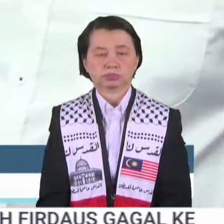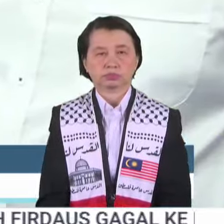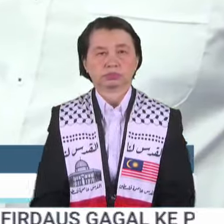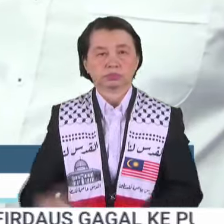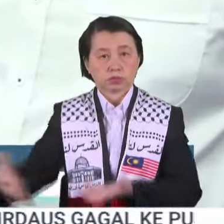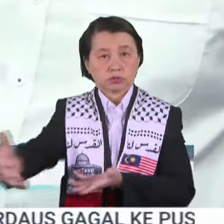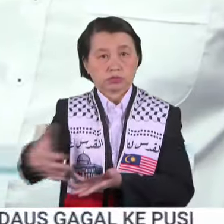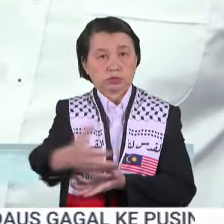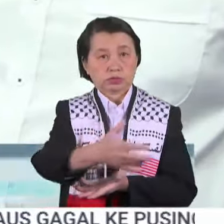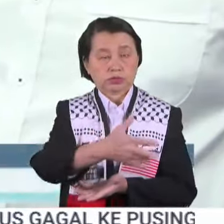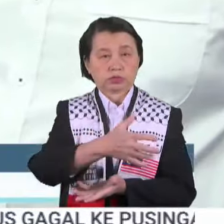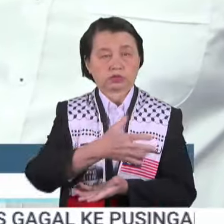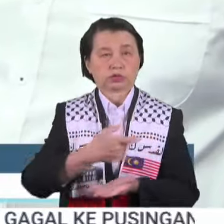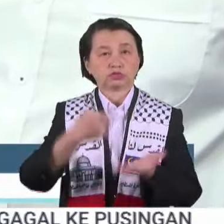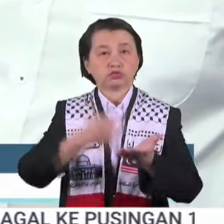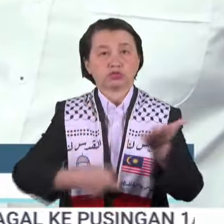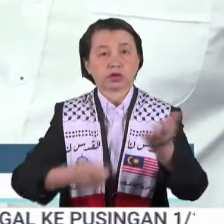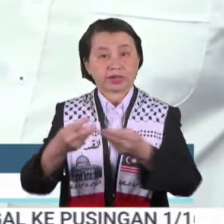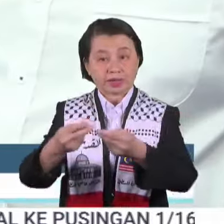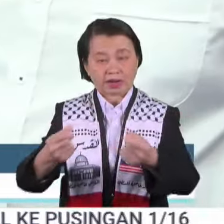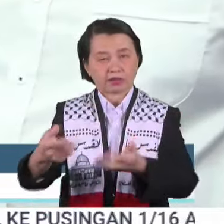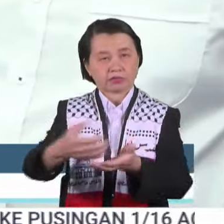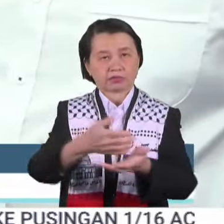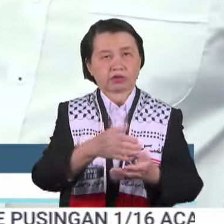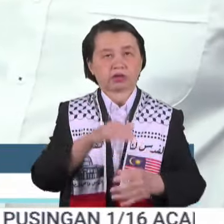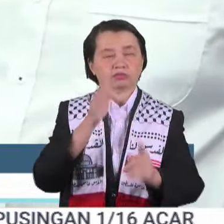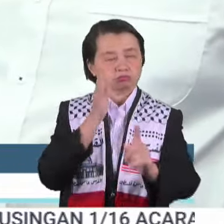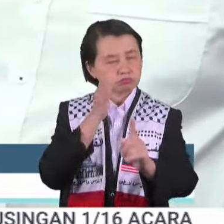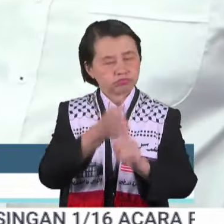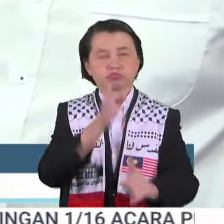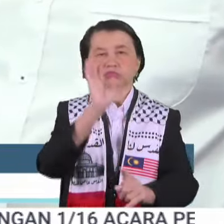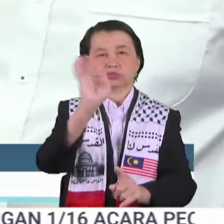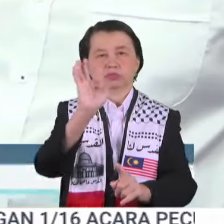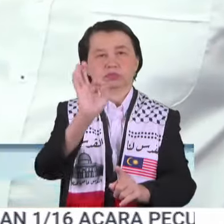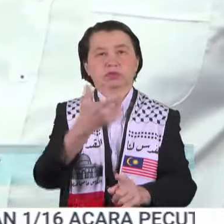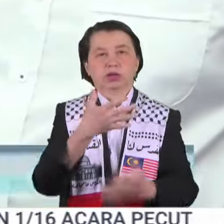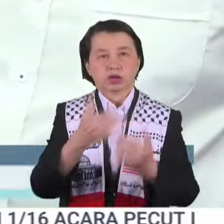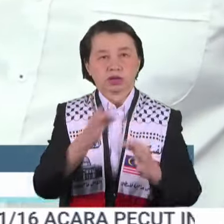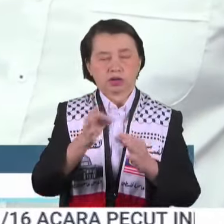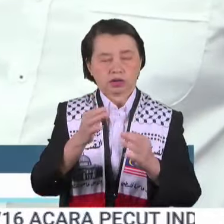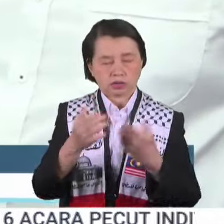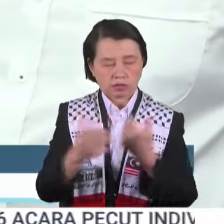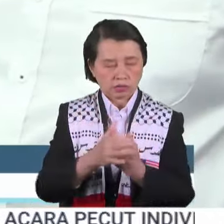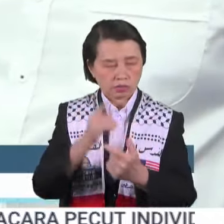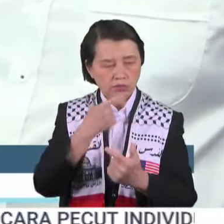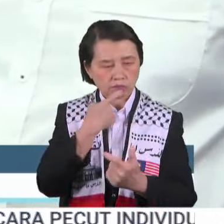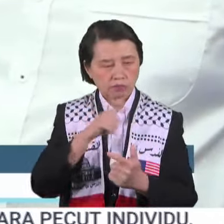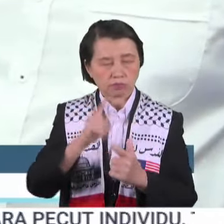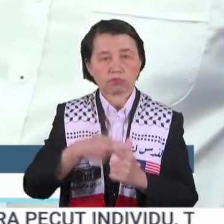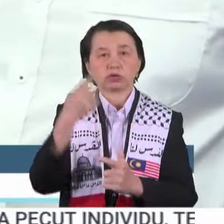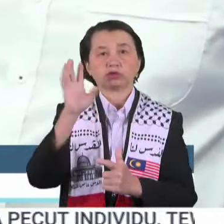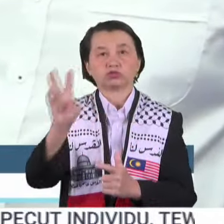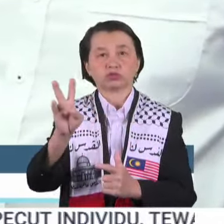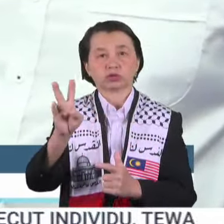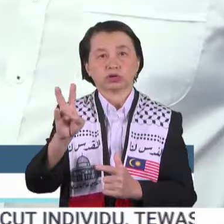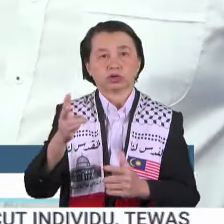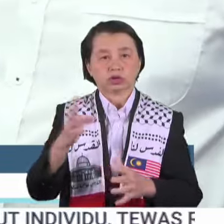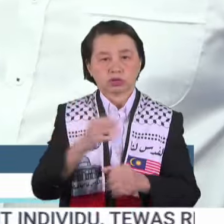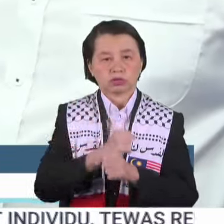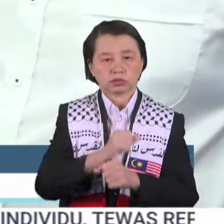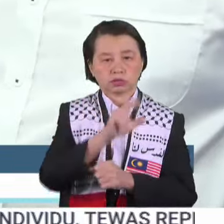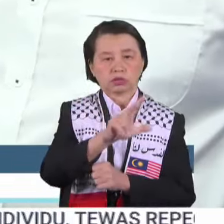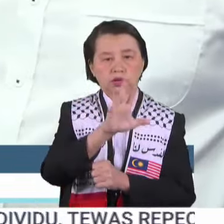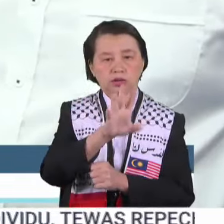Kutipan kita memang melebihi sasaran. Kalau kita sasaran kita untuk sehingga bulan 7 kita sasaran kita adalah